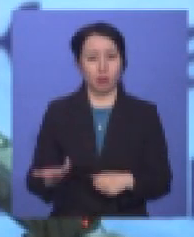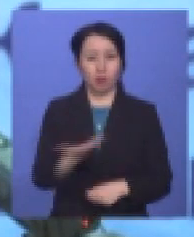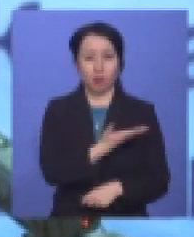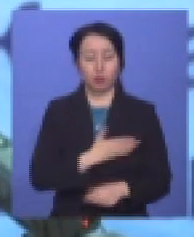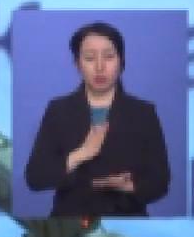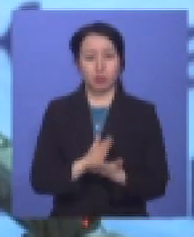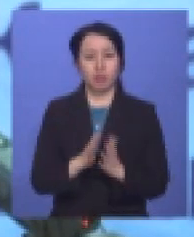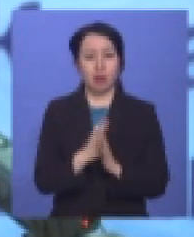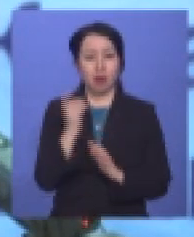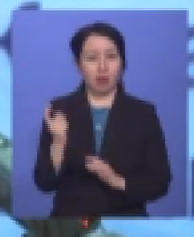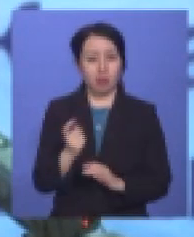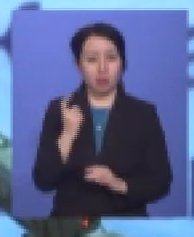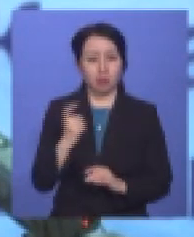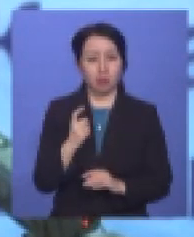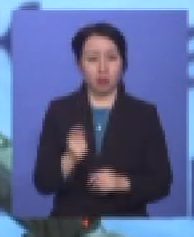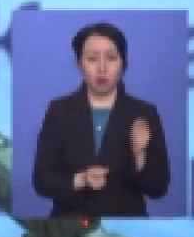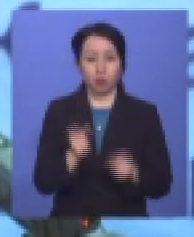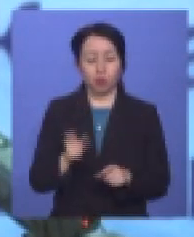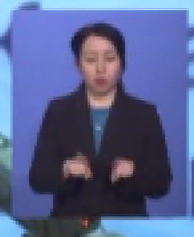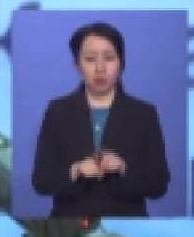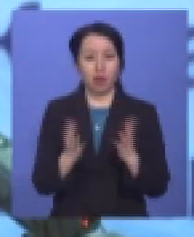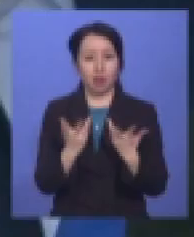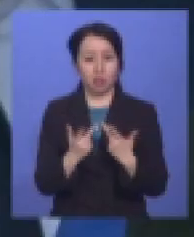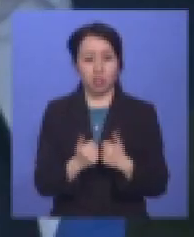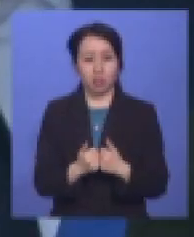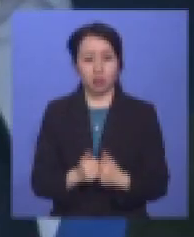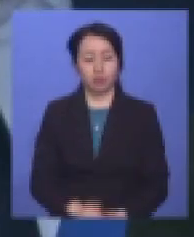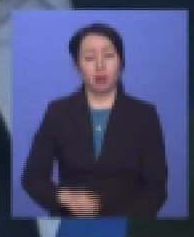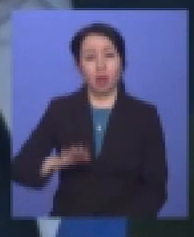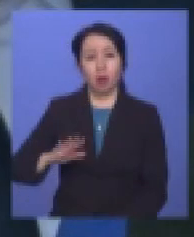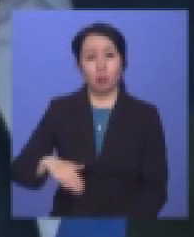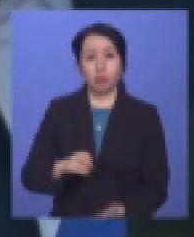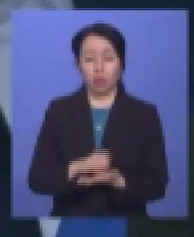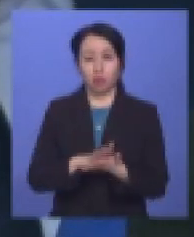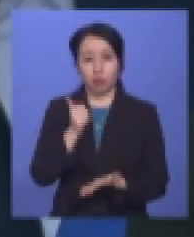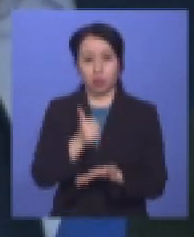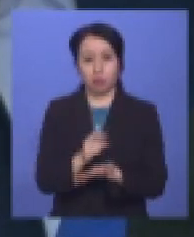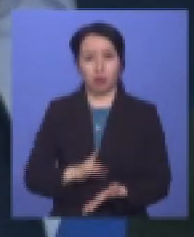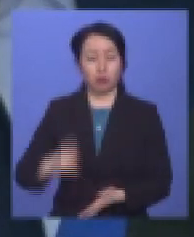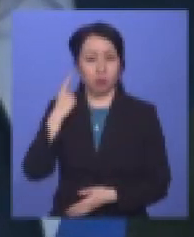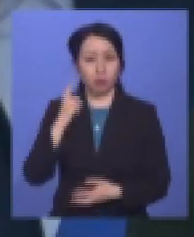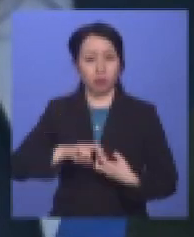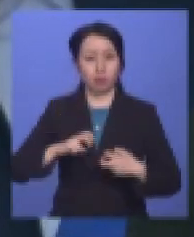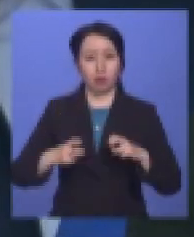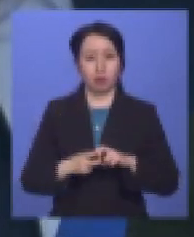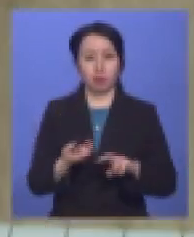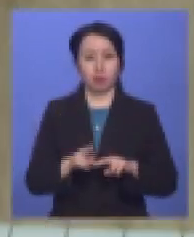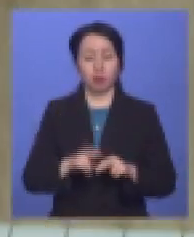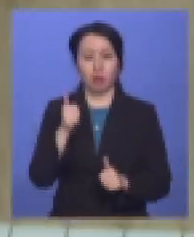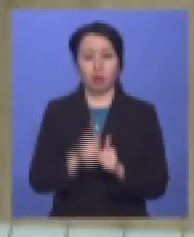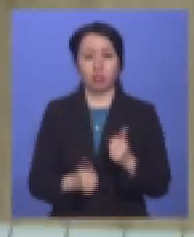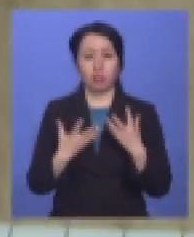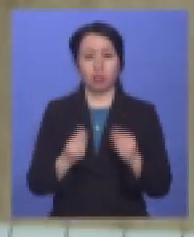некоторых хозяйствах руководители вот так и решают, таким методом. После небольших отчетов глава региона выслушал и проблемы, с которыми изо дня в